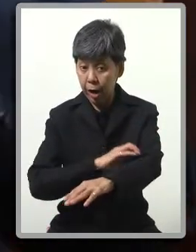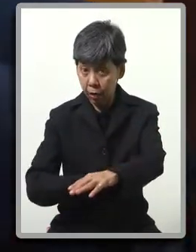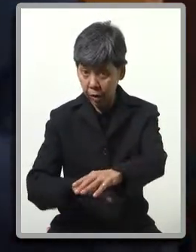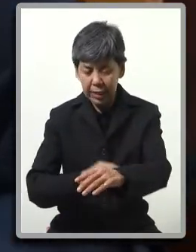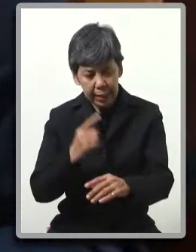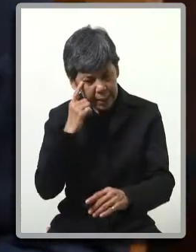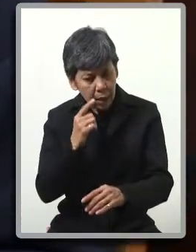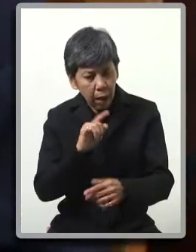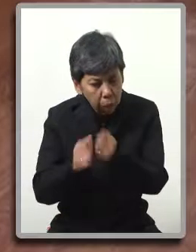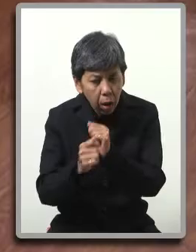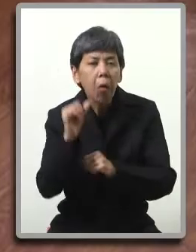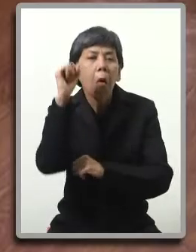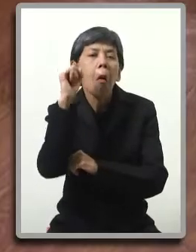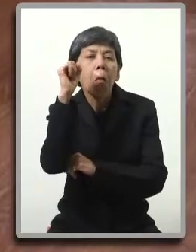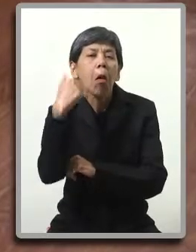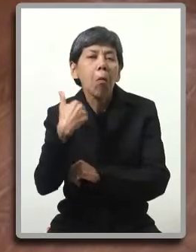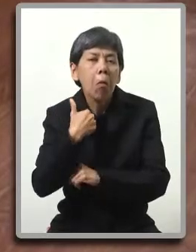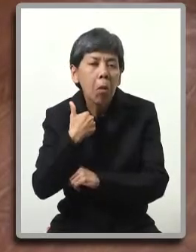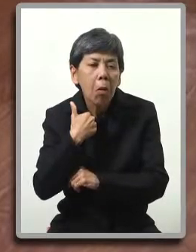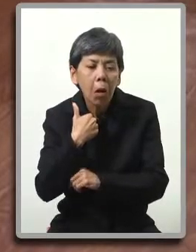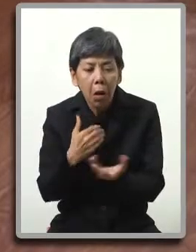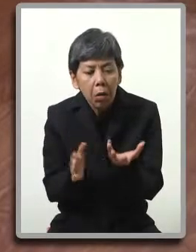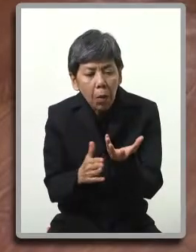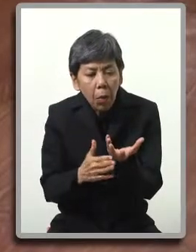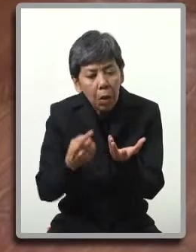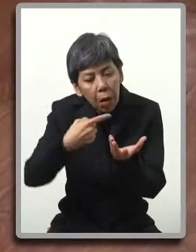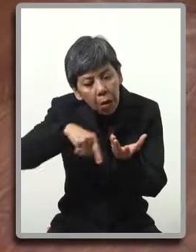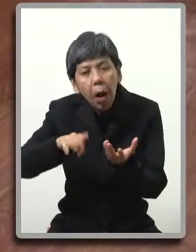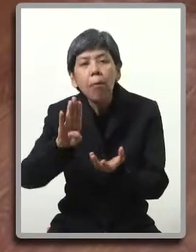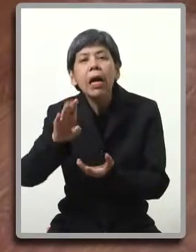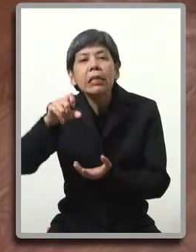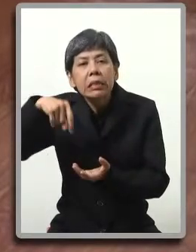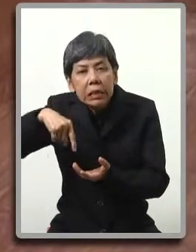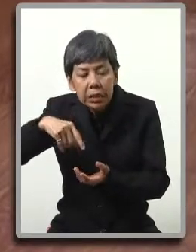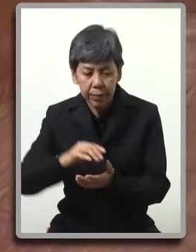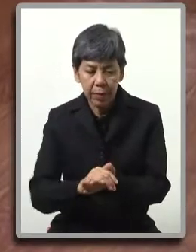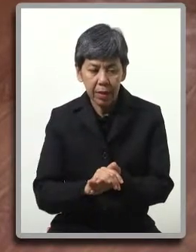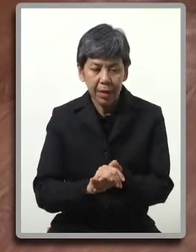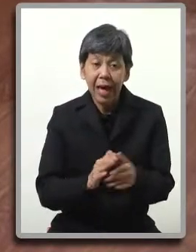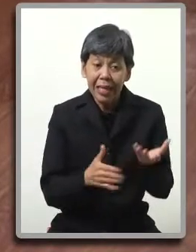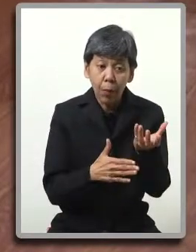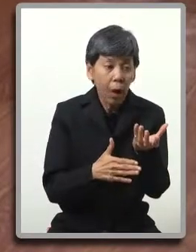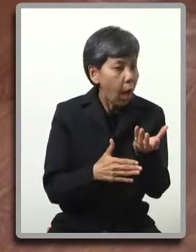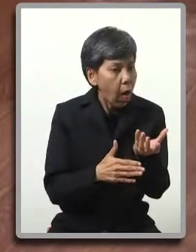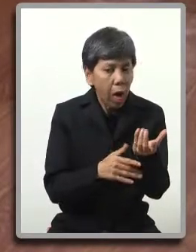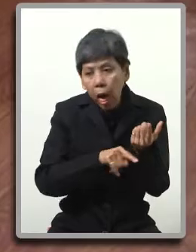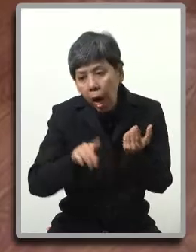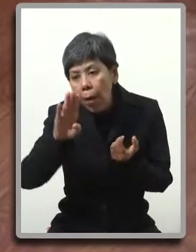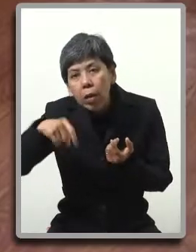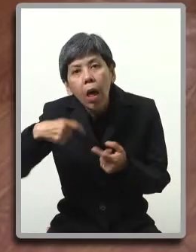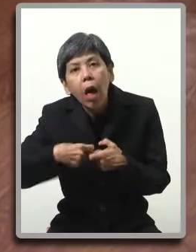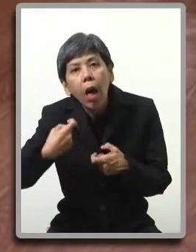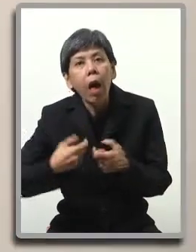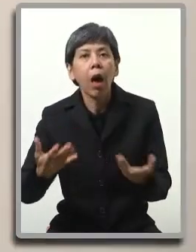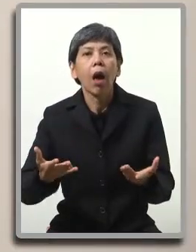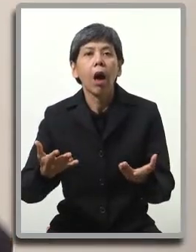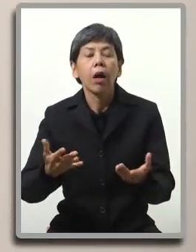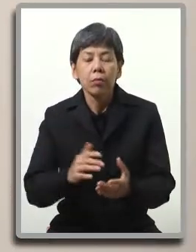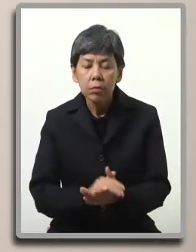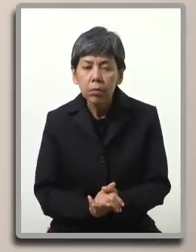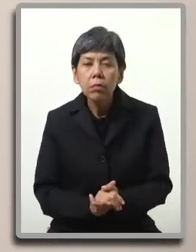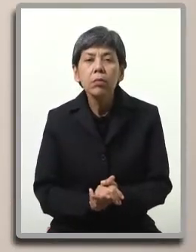ขายังต้องหารถเมล์ไปวิ่งตัวอย่างเช่นเตาปูนบางซื่อท่านอาจจะอ่านข่าวเจอแล้วลงจากเตาปูนมาบางซื่อไม่ได้รถเมล์ก็ช่วย